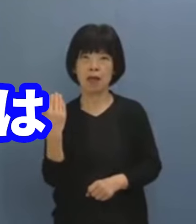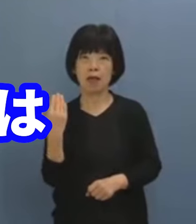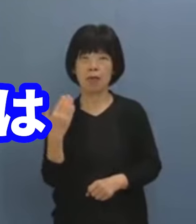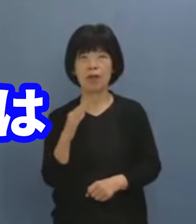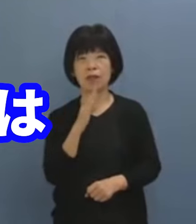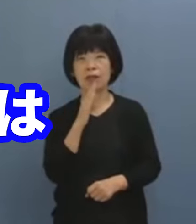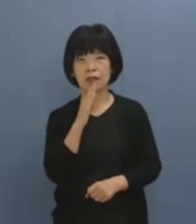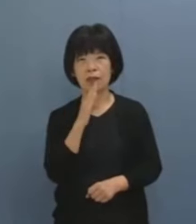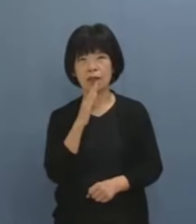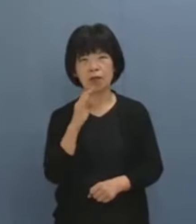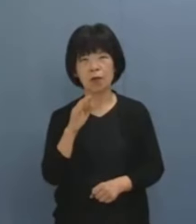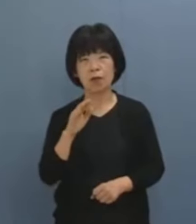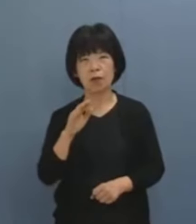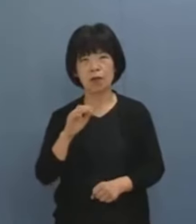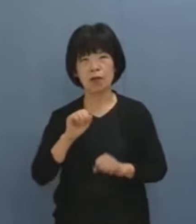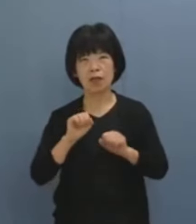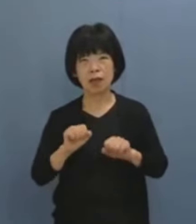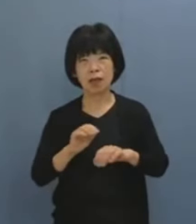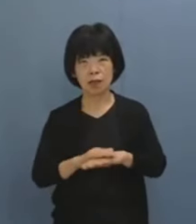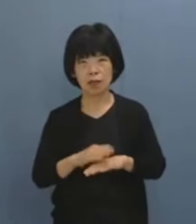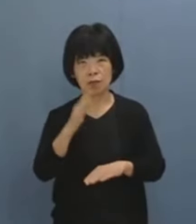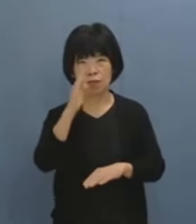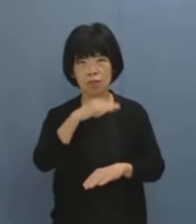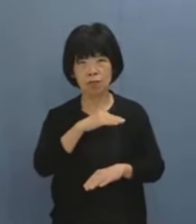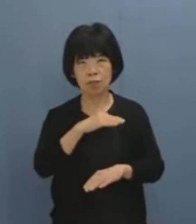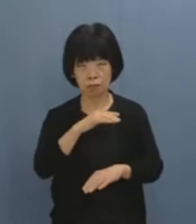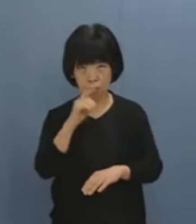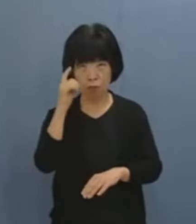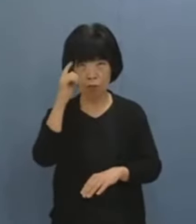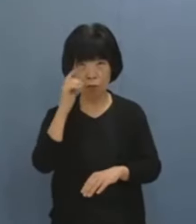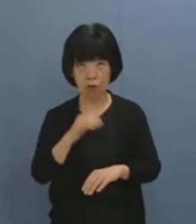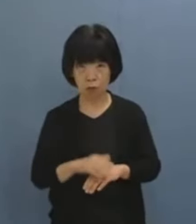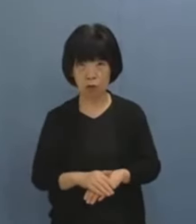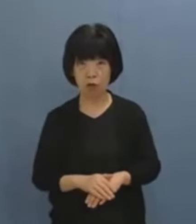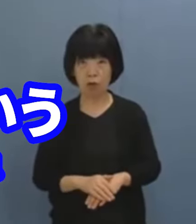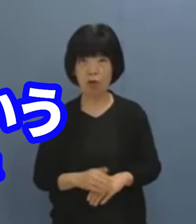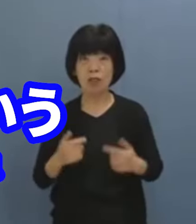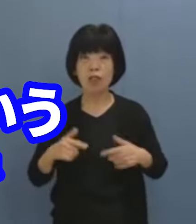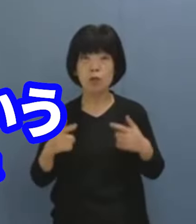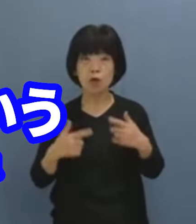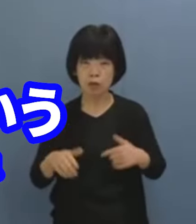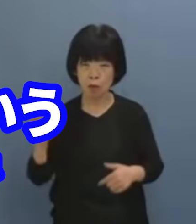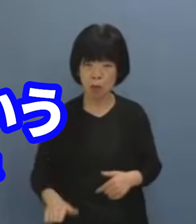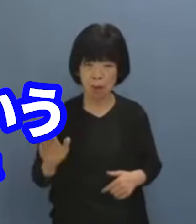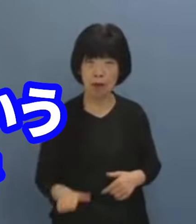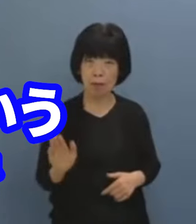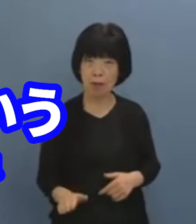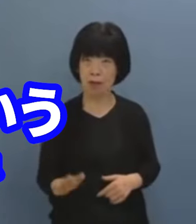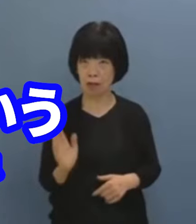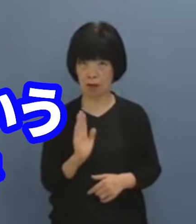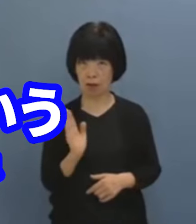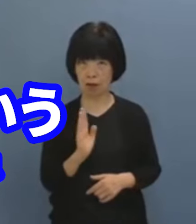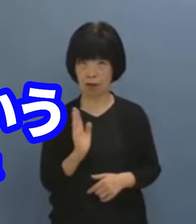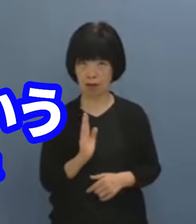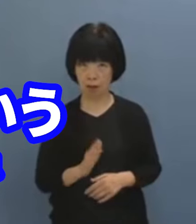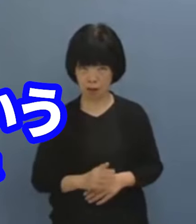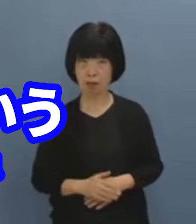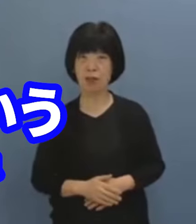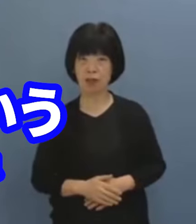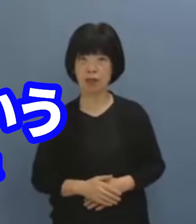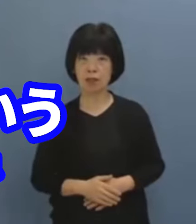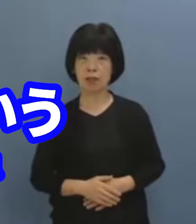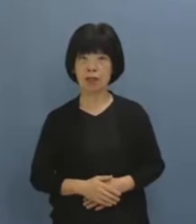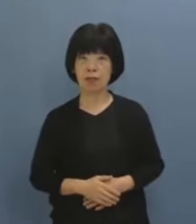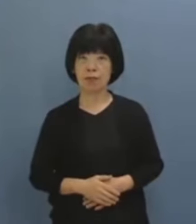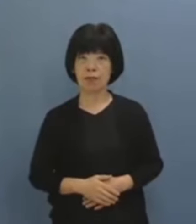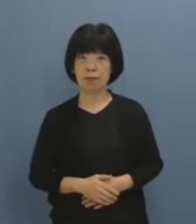ますけど、一度本当にバンバンバンバンしょっちゅう日常的に投げて叩いてるっていう認識は私はないので